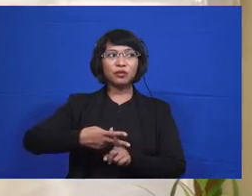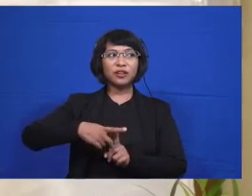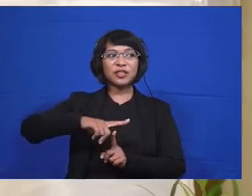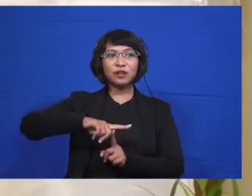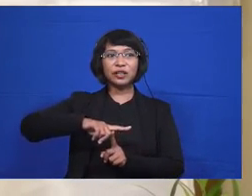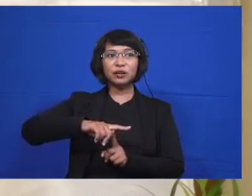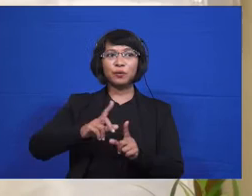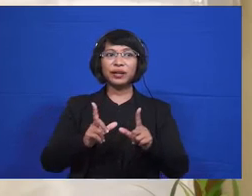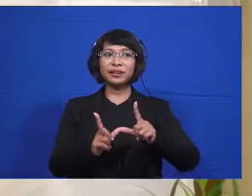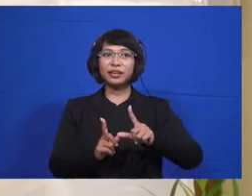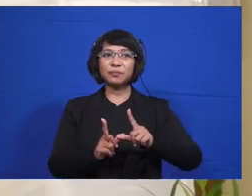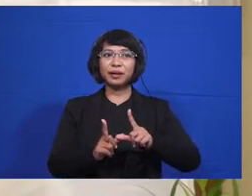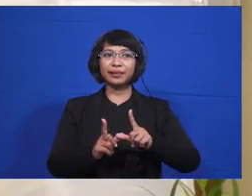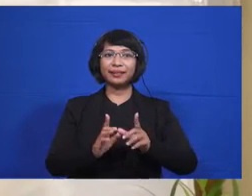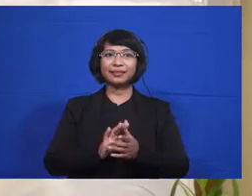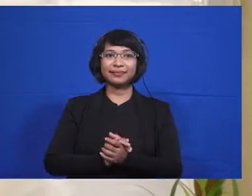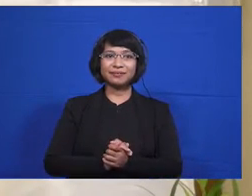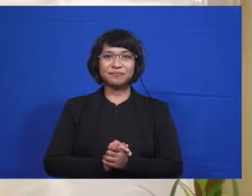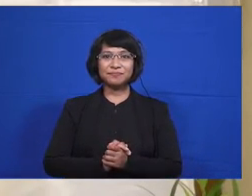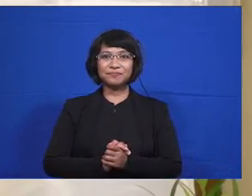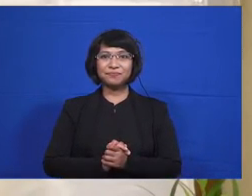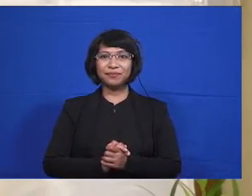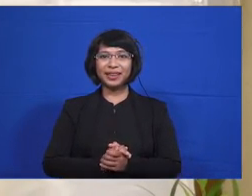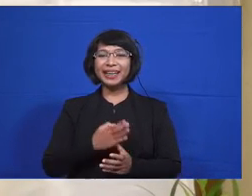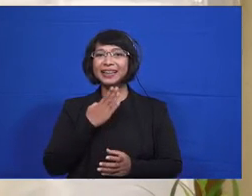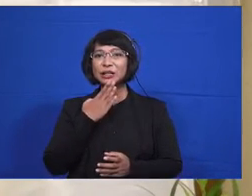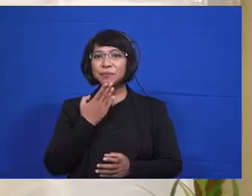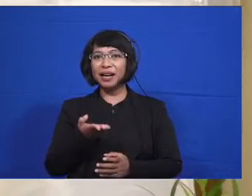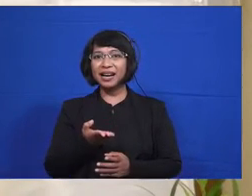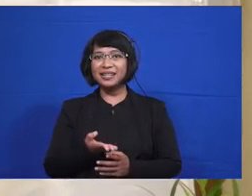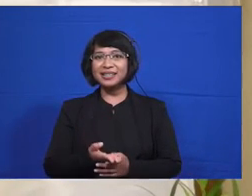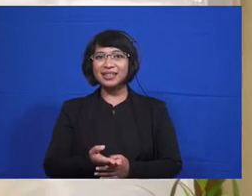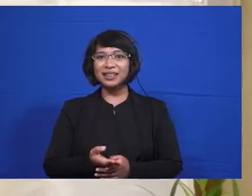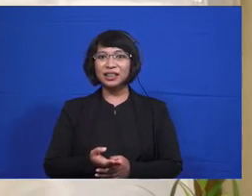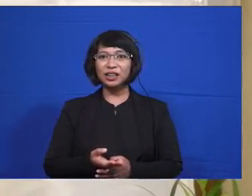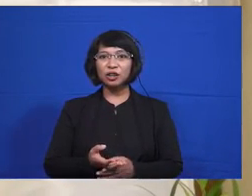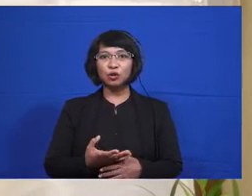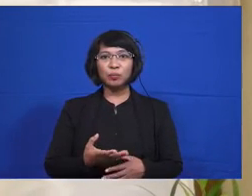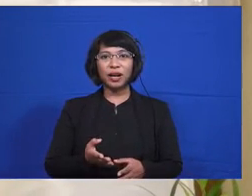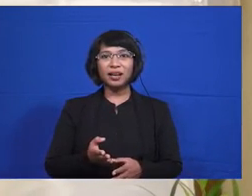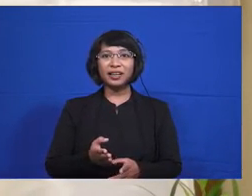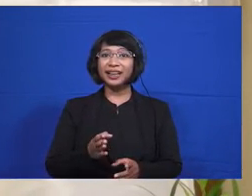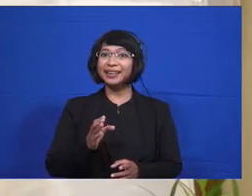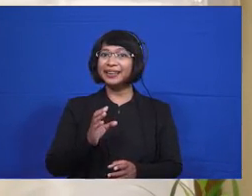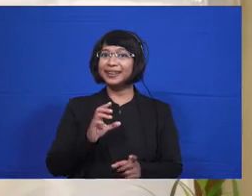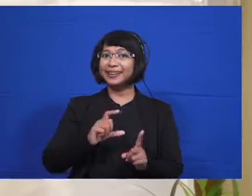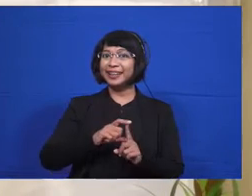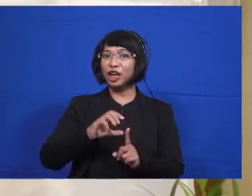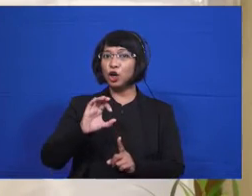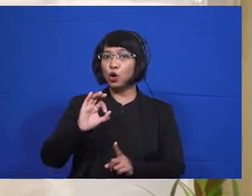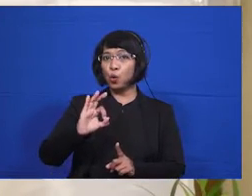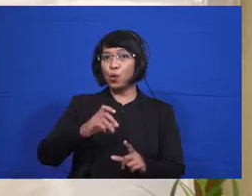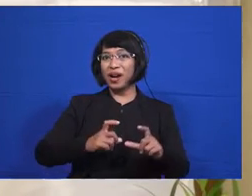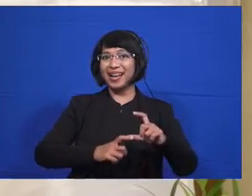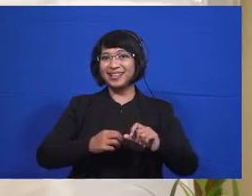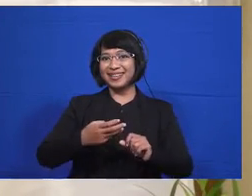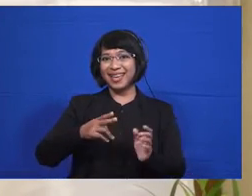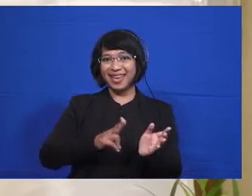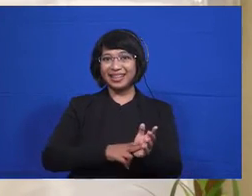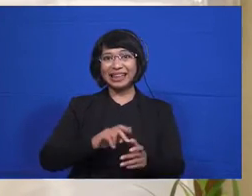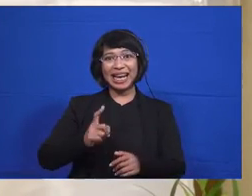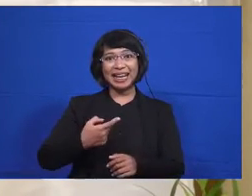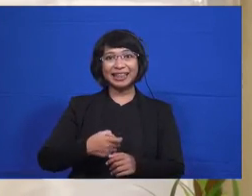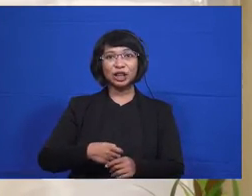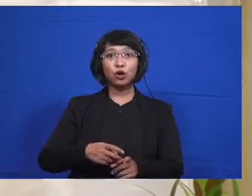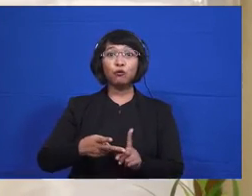Teologi Weda Bakti. Terima kasih pada para dosen, baik yang ada di sini maupun yang tidak dari Fakultas